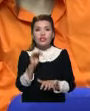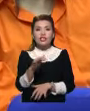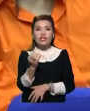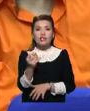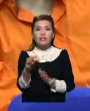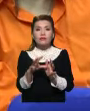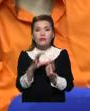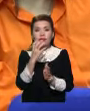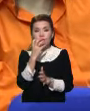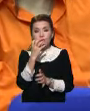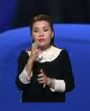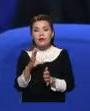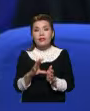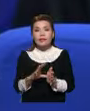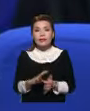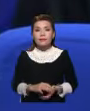электрической и тепловой энергии.